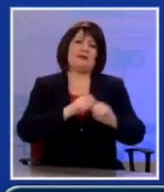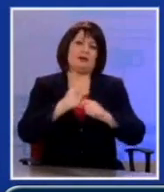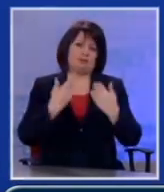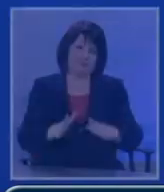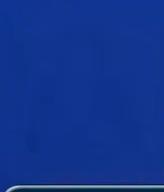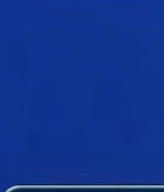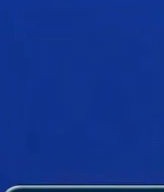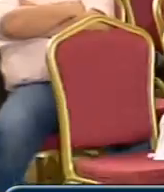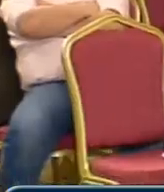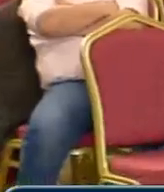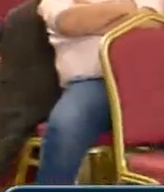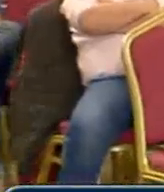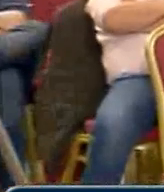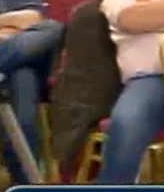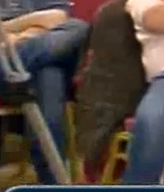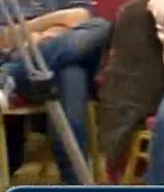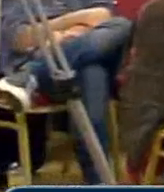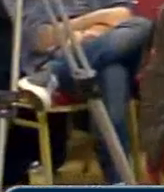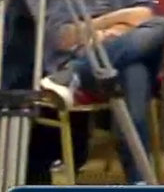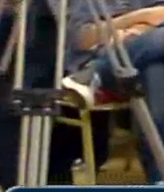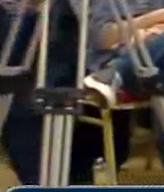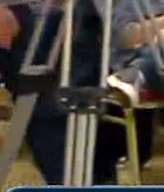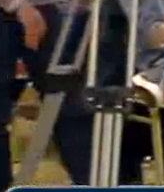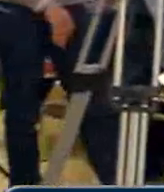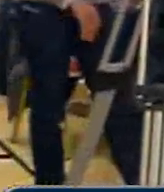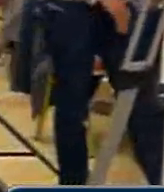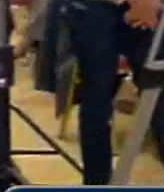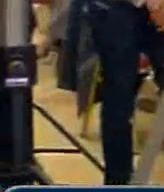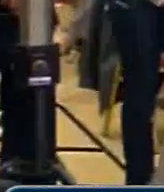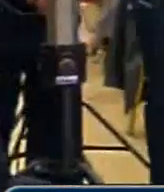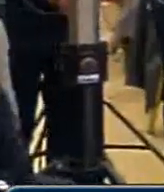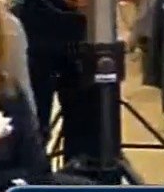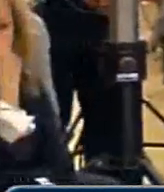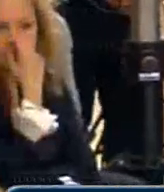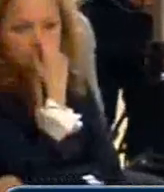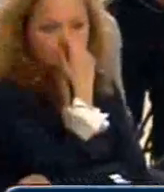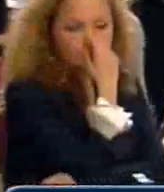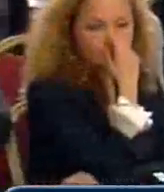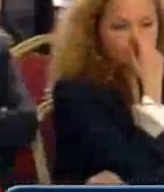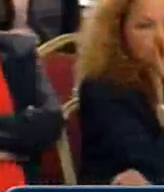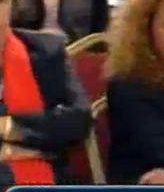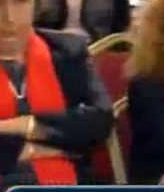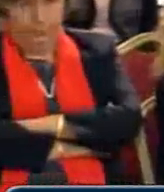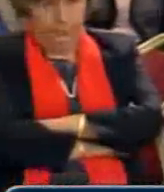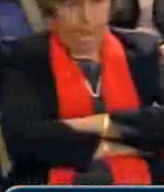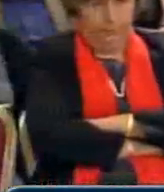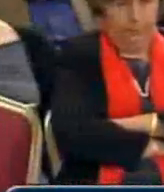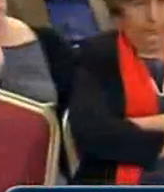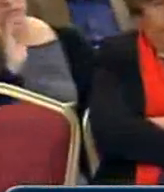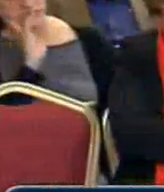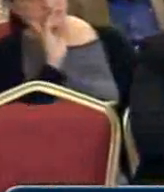τους. Θέλω επίσης να σας πω ότι στην διάρκεια